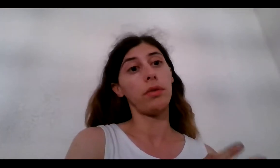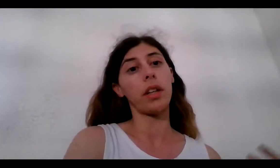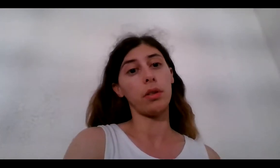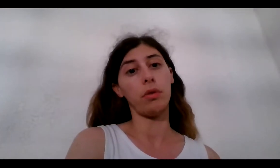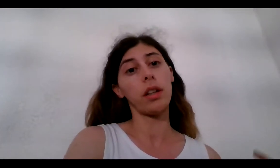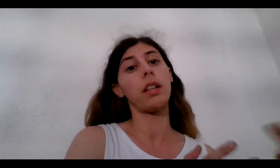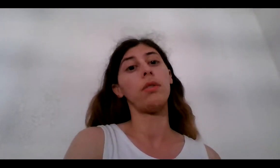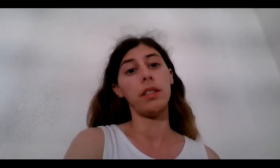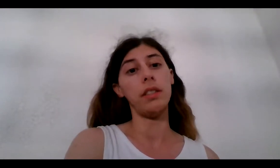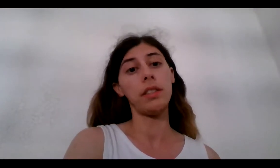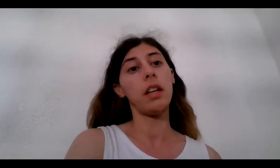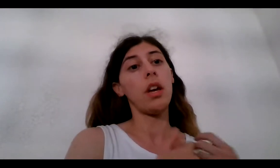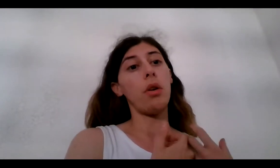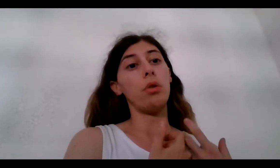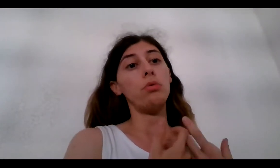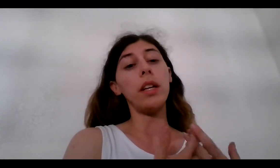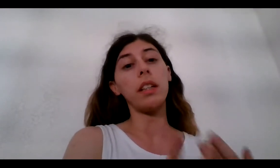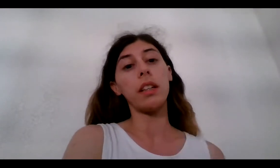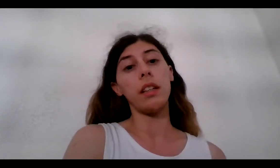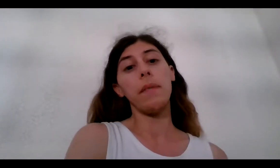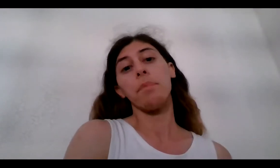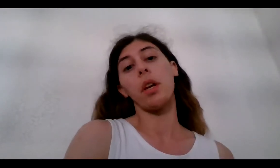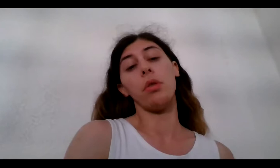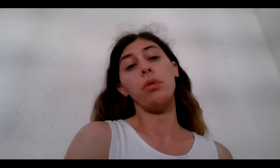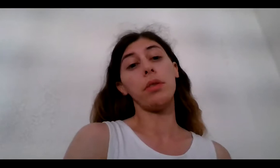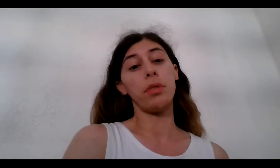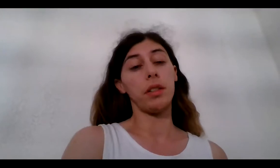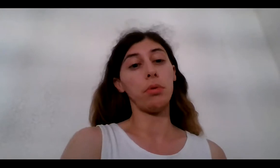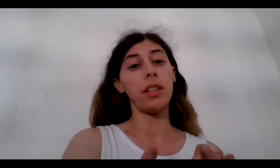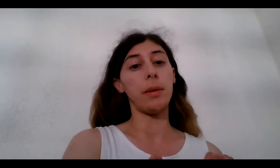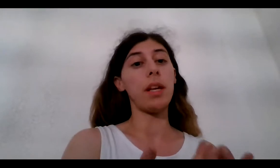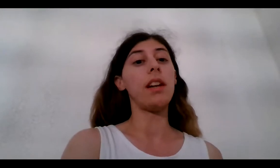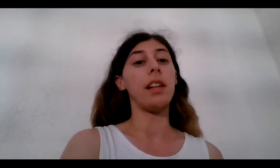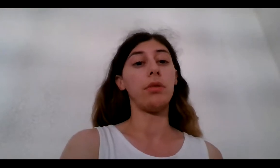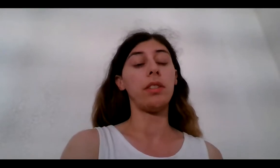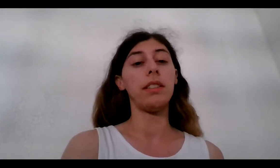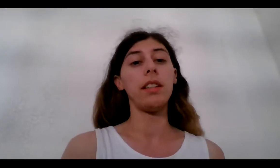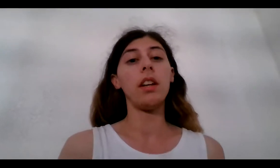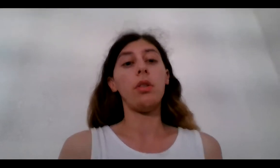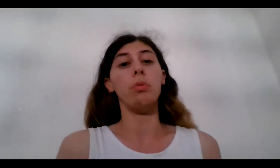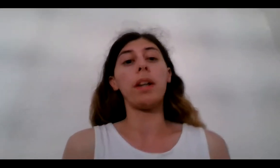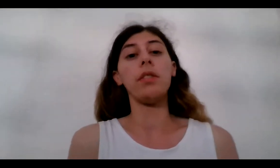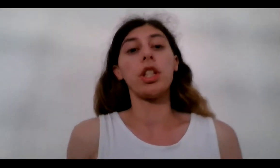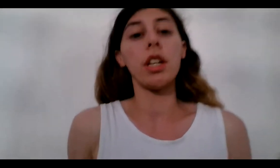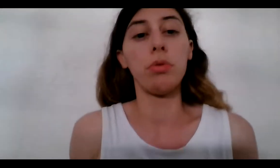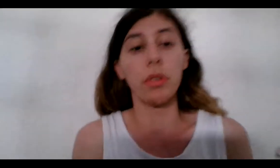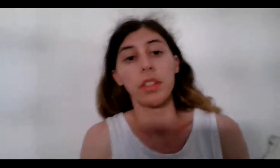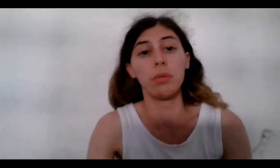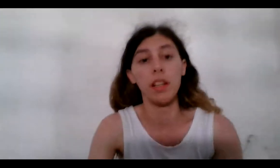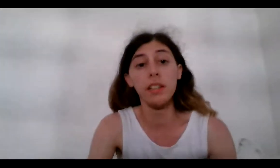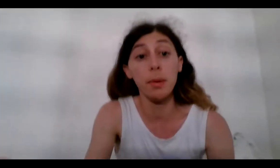80, fin 80-90, où est créée une association qui s'appelle la Société de prise en charge